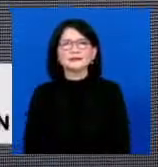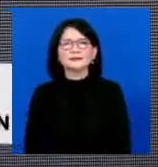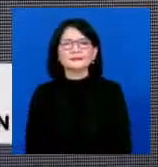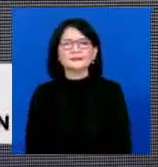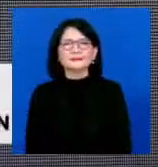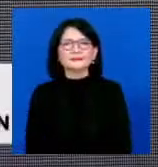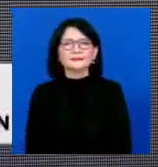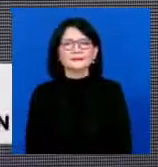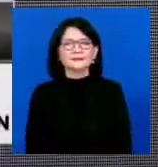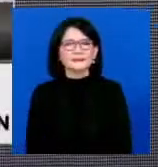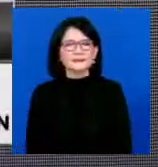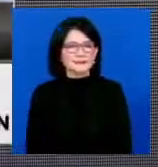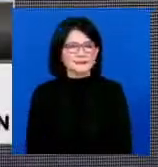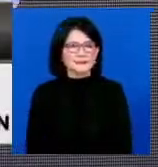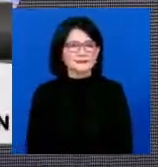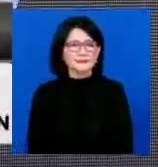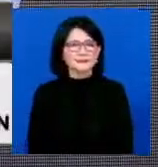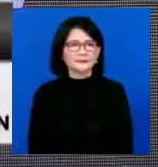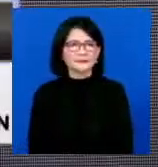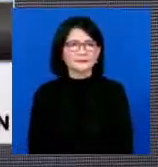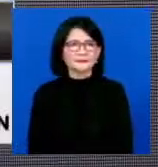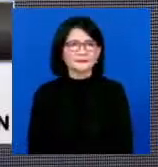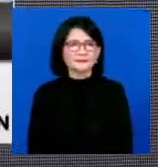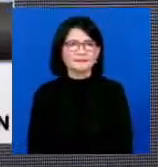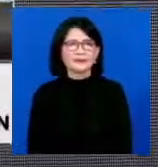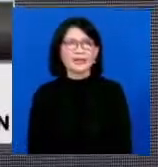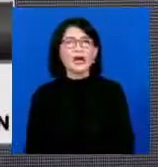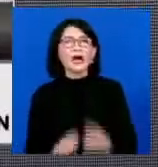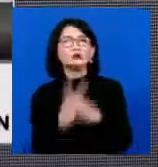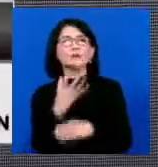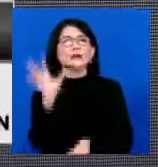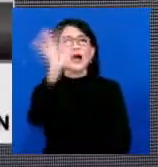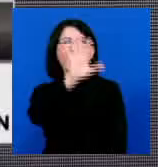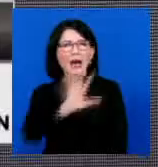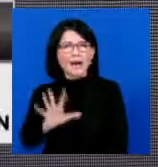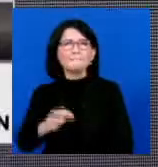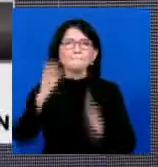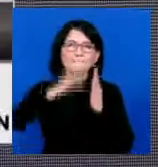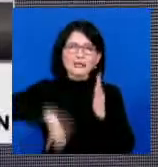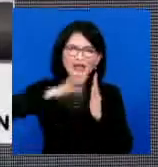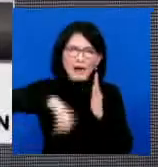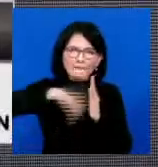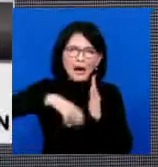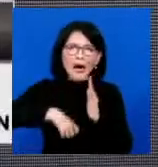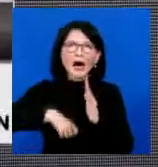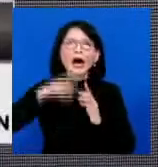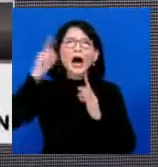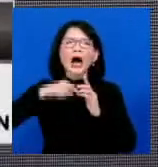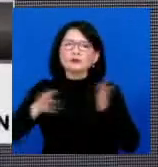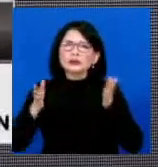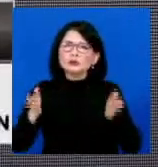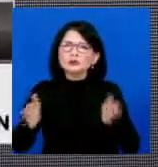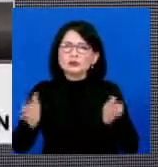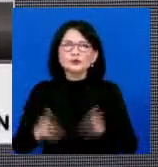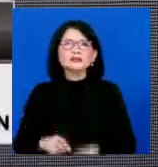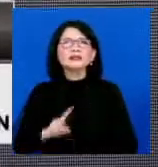3 it dimulai Ketika anda berbicara sumber daya alam di bidang pertambangan memang perlu digarap tapi ada